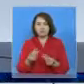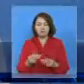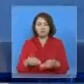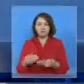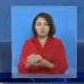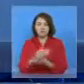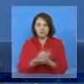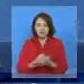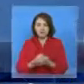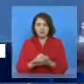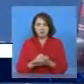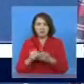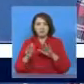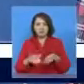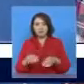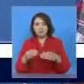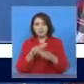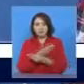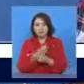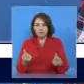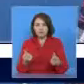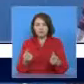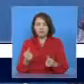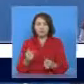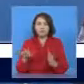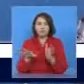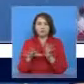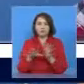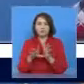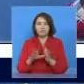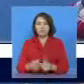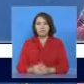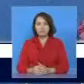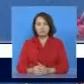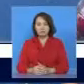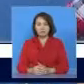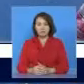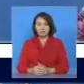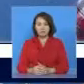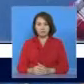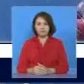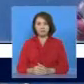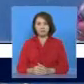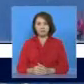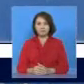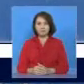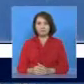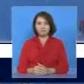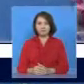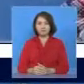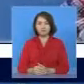ақшасын жинап алып та, артынан сөндіріп тастады. Төліп тұрмыз ғой, қалдырмай бәрінде. Не себептен деп